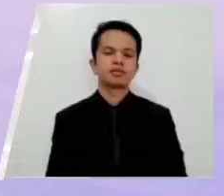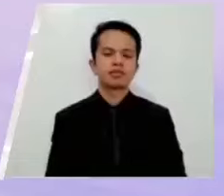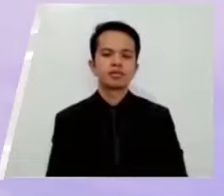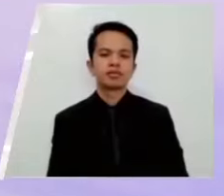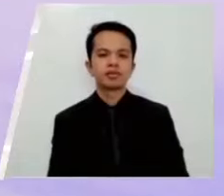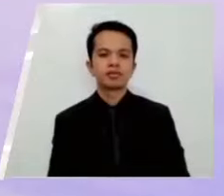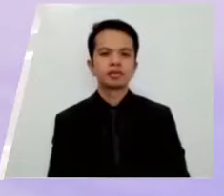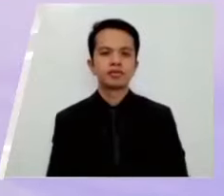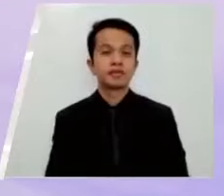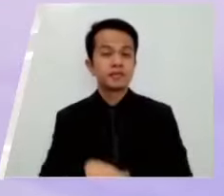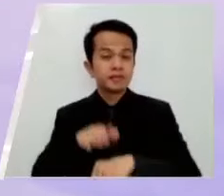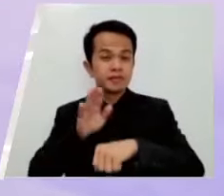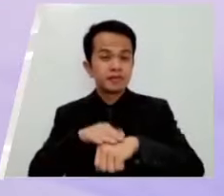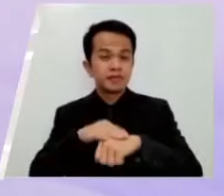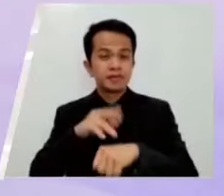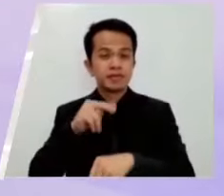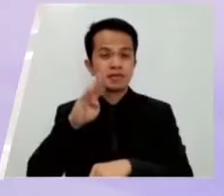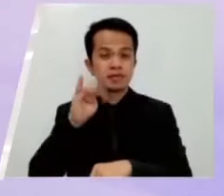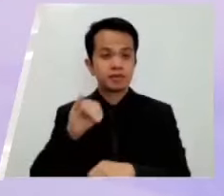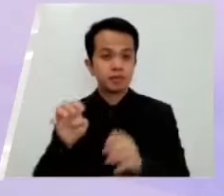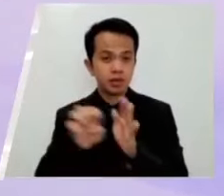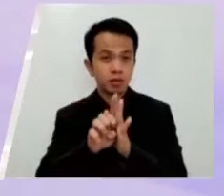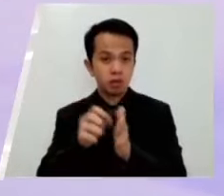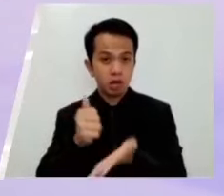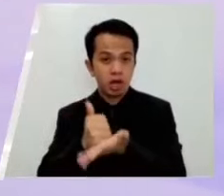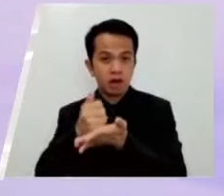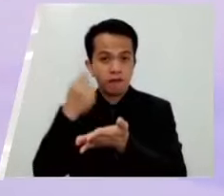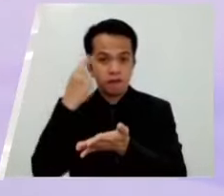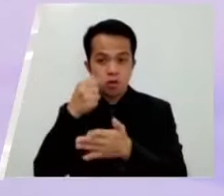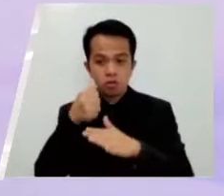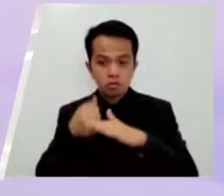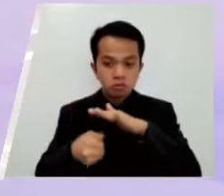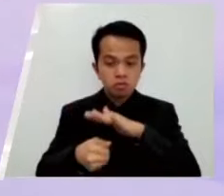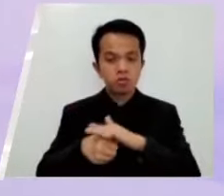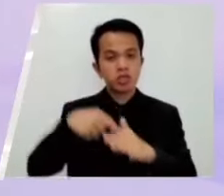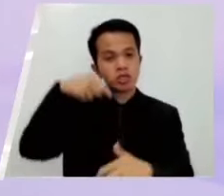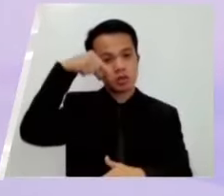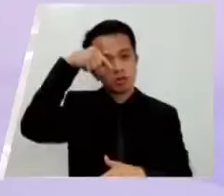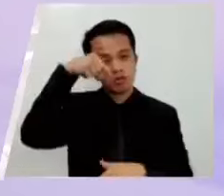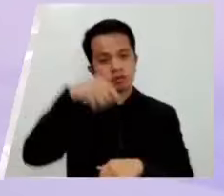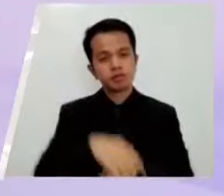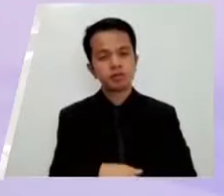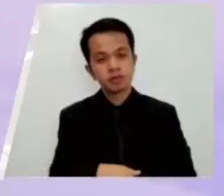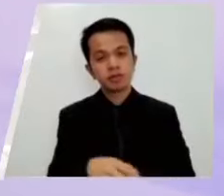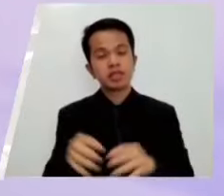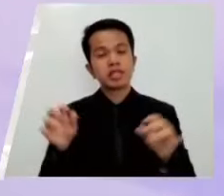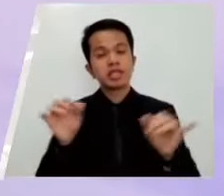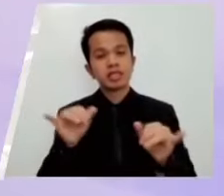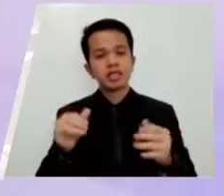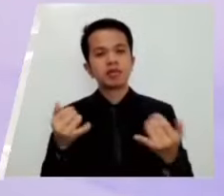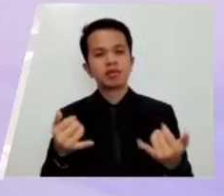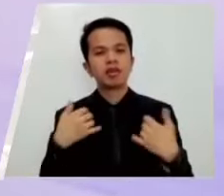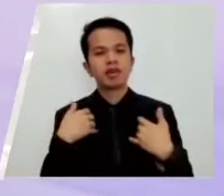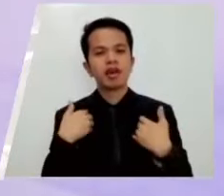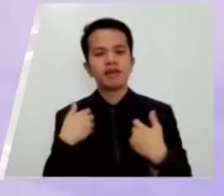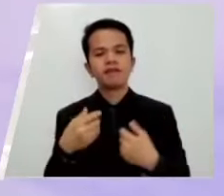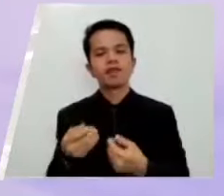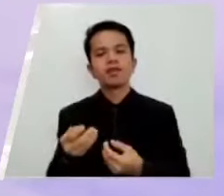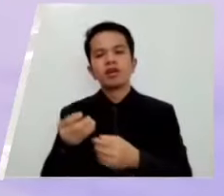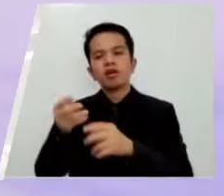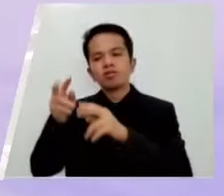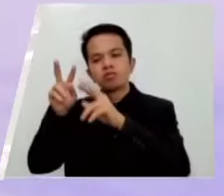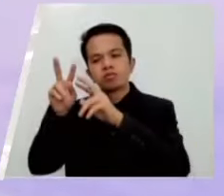Nagbabala ang NBI laban sa sinumang tutulong para makapagtago si Pastor Apollo Quiboloy. Kasabay niya ang pagsuwi ng autoridad sa ilang lugar na